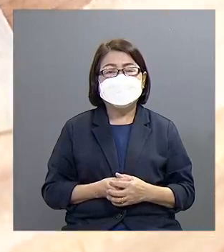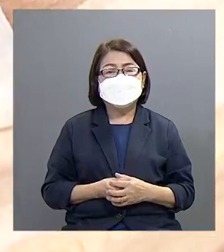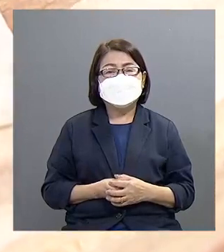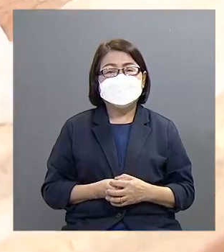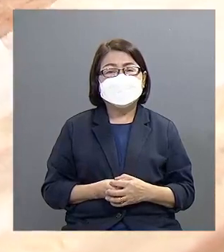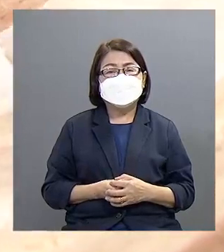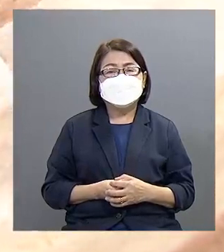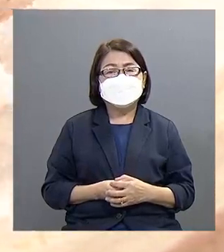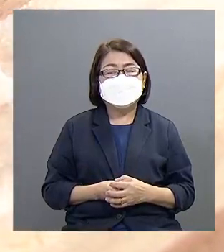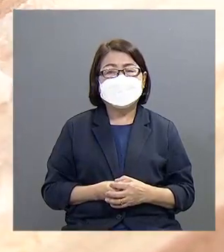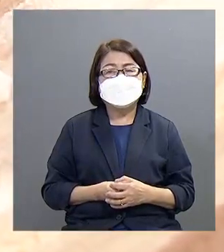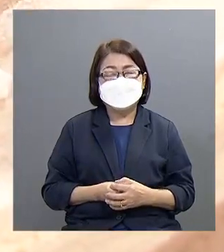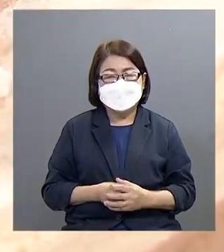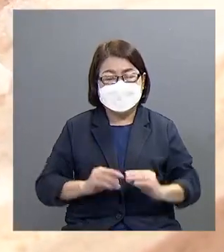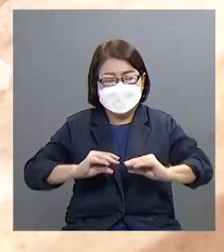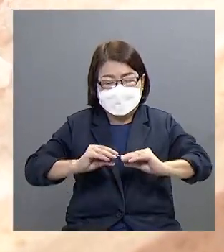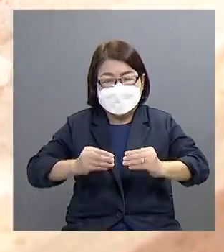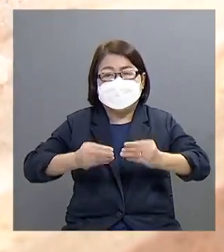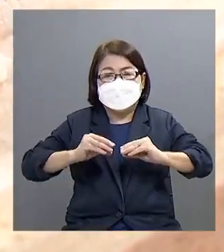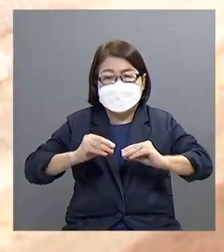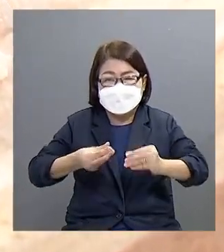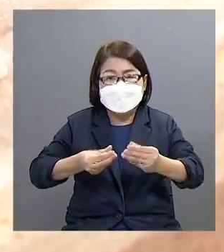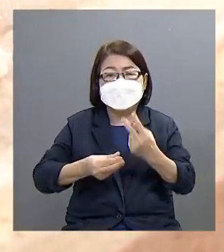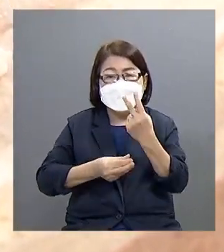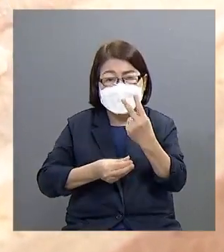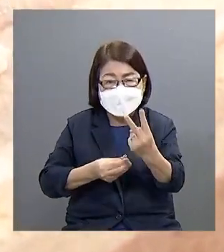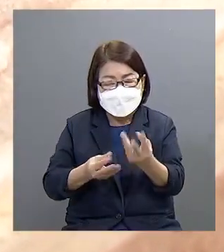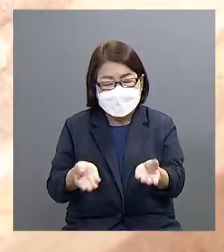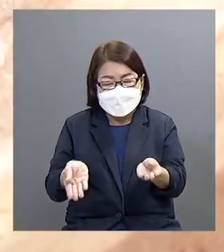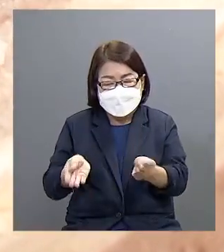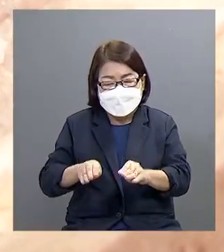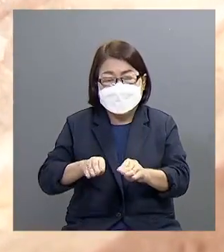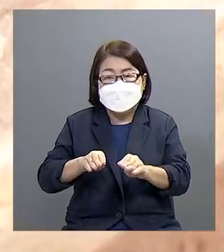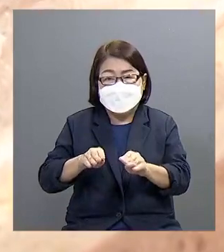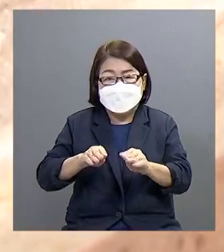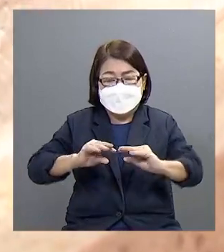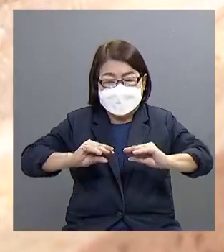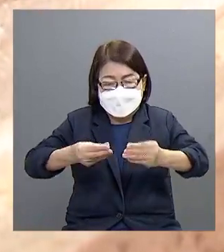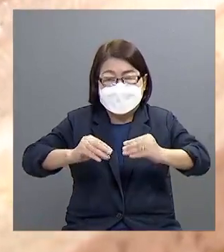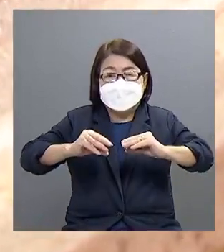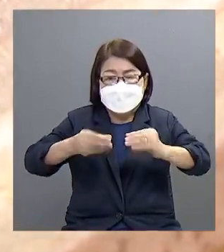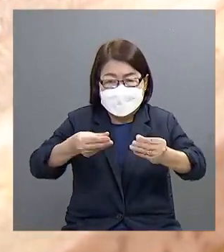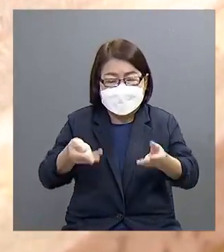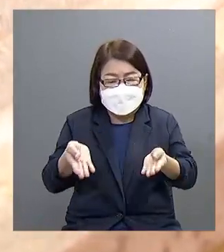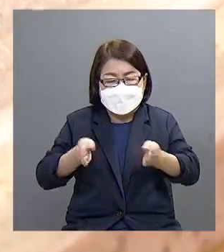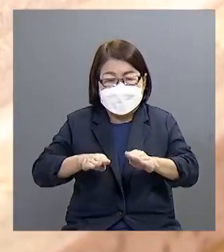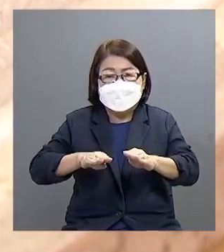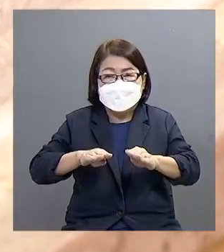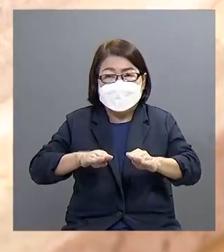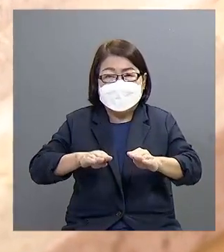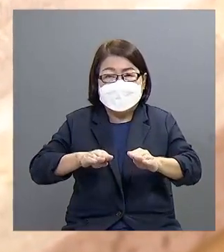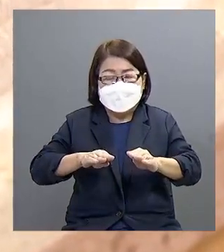ม้วนไป2ชั้นก่อนแล้วก็พับข้างๆเข้ามาค่ะพับข้างๆอีกข้างเข้ามานะค